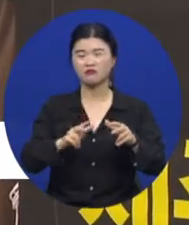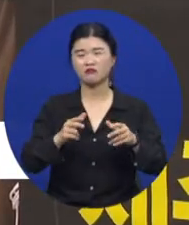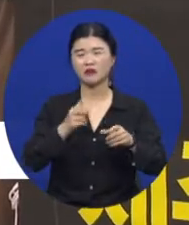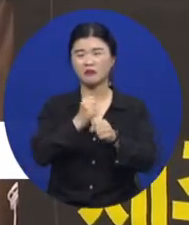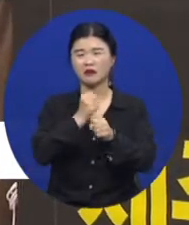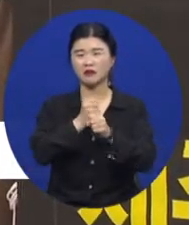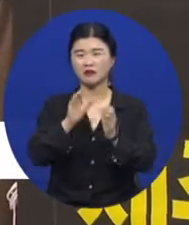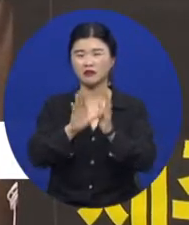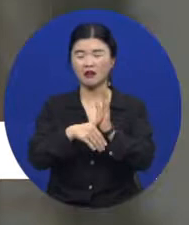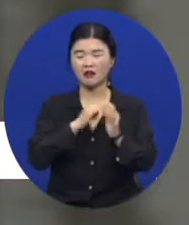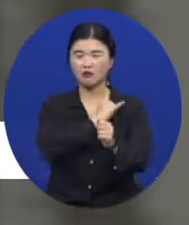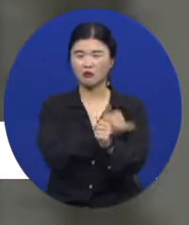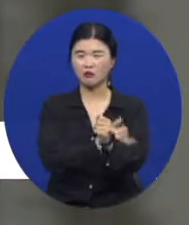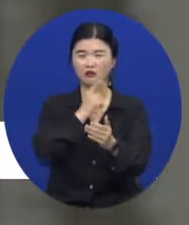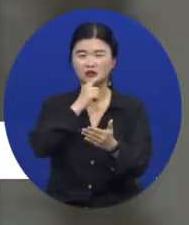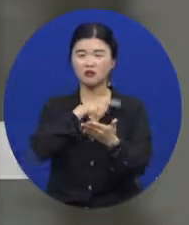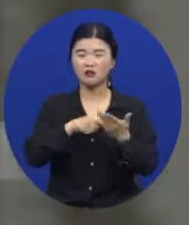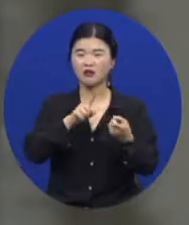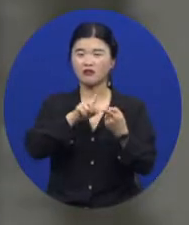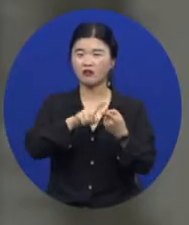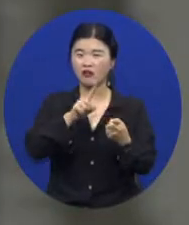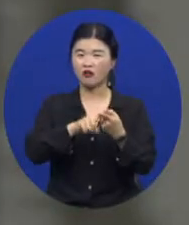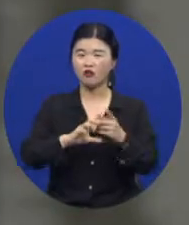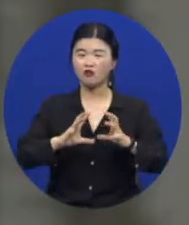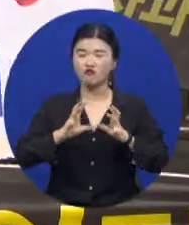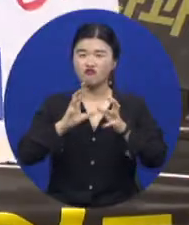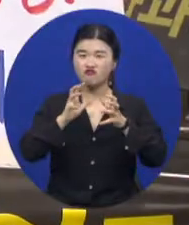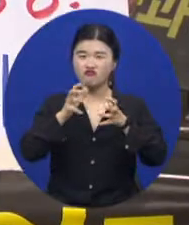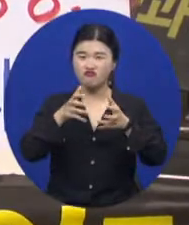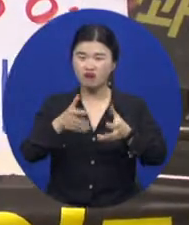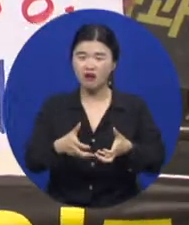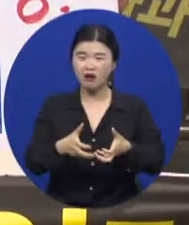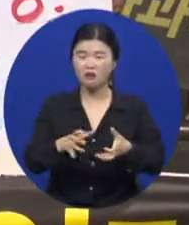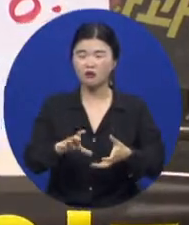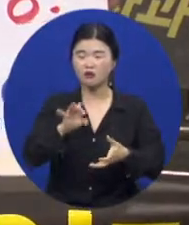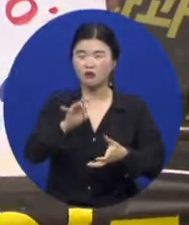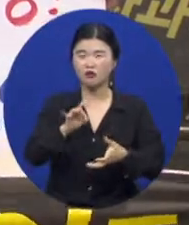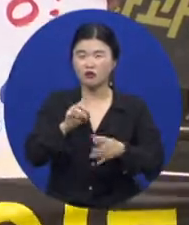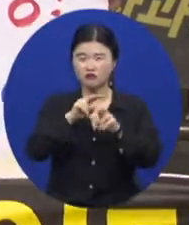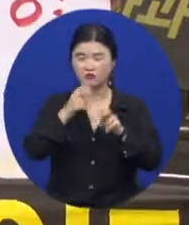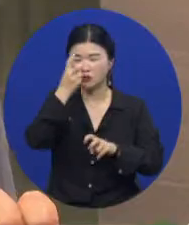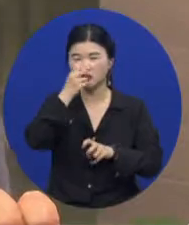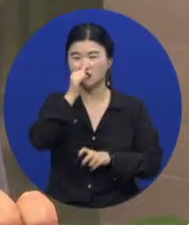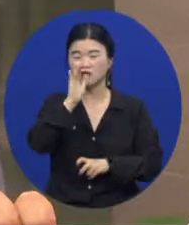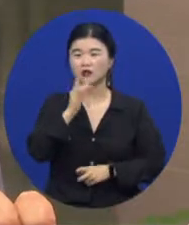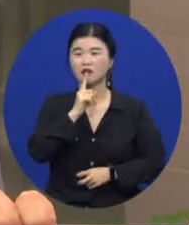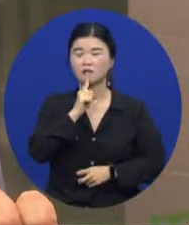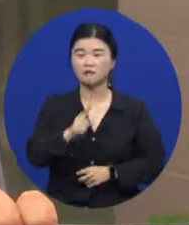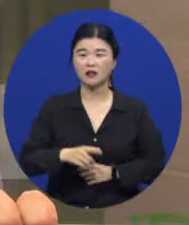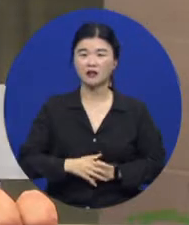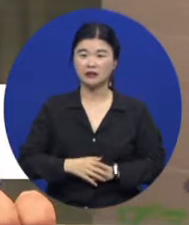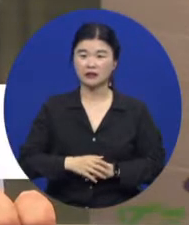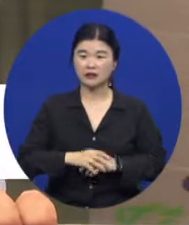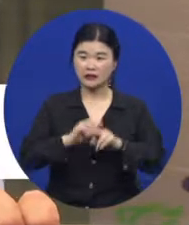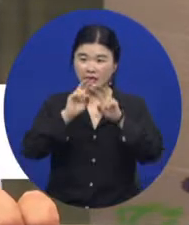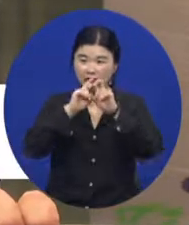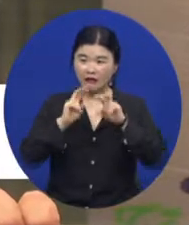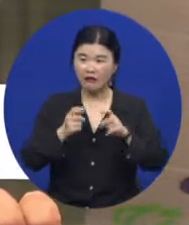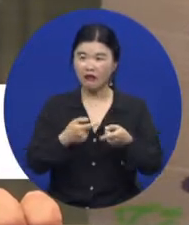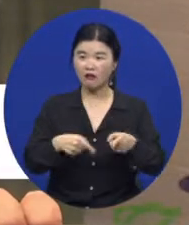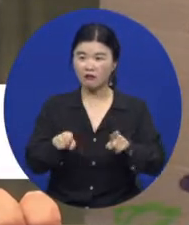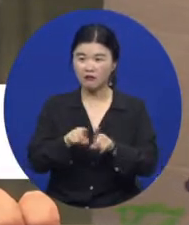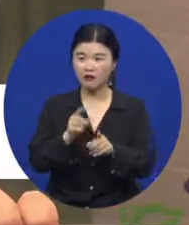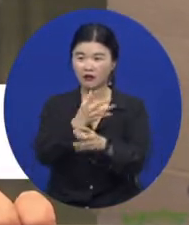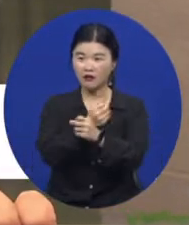과정에서 빚어진 인권 침해 등에 대해 국가 차원의 진상규명이 먼저 이루어져야 한다는 겁니다. 진정한 상생과